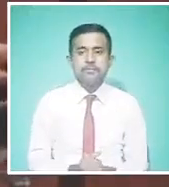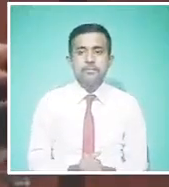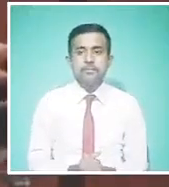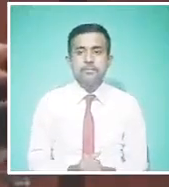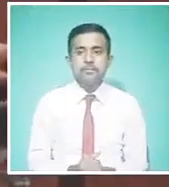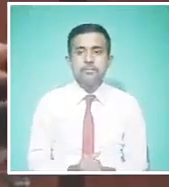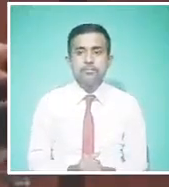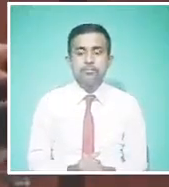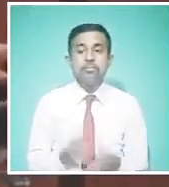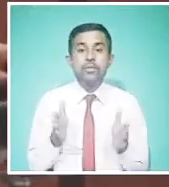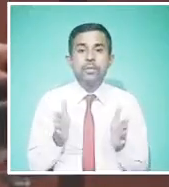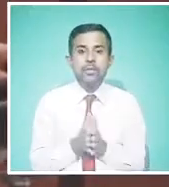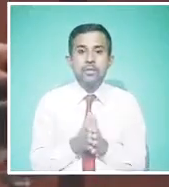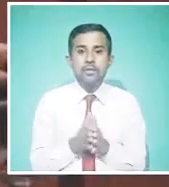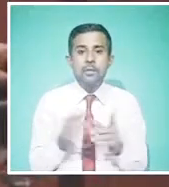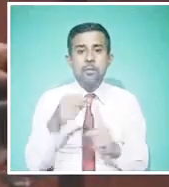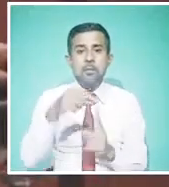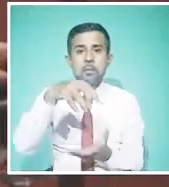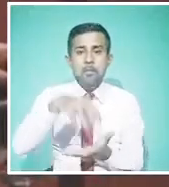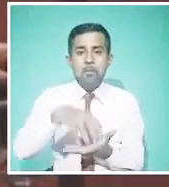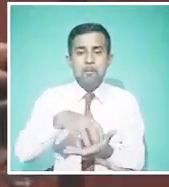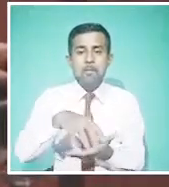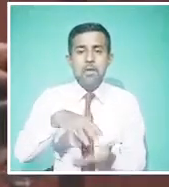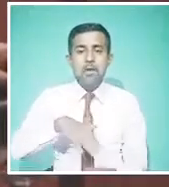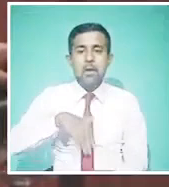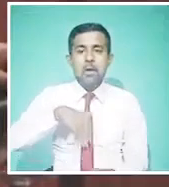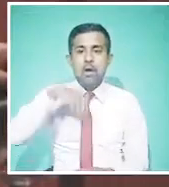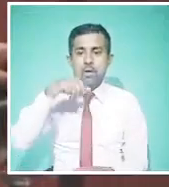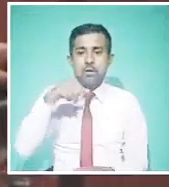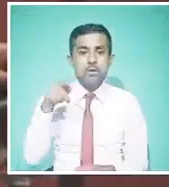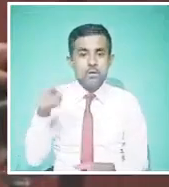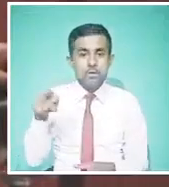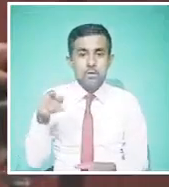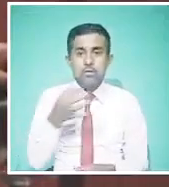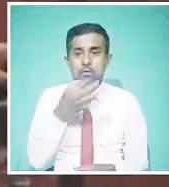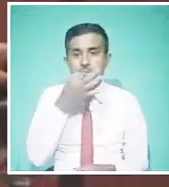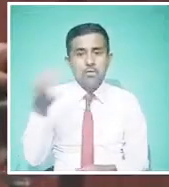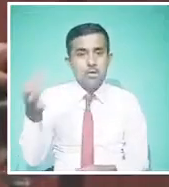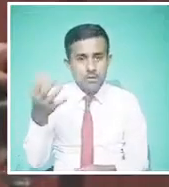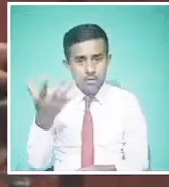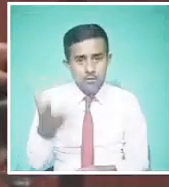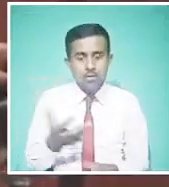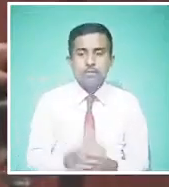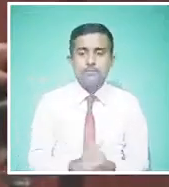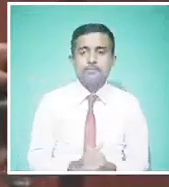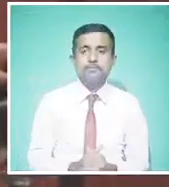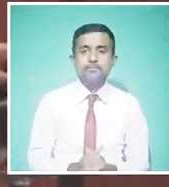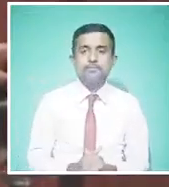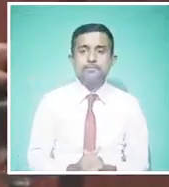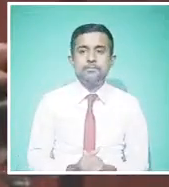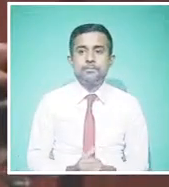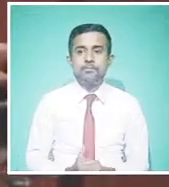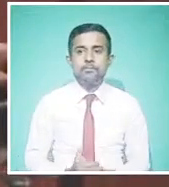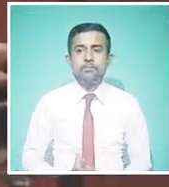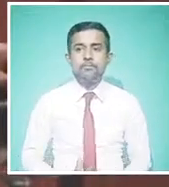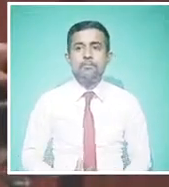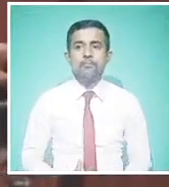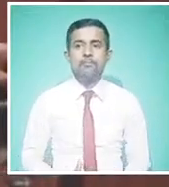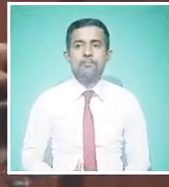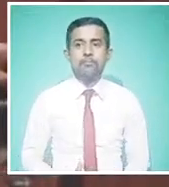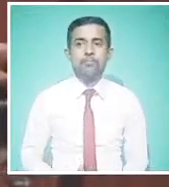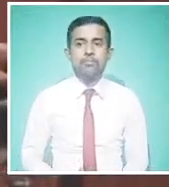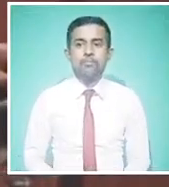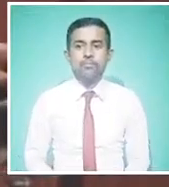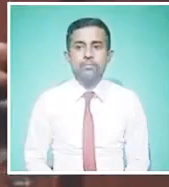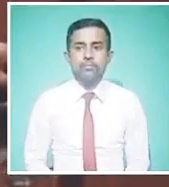பிரதிநிதிகளிடம் அவர்கள் முறையிடுகின்றார்கள். ஆனால் அவர்கள் இந்த நாங்கள் எங்களிடம் முறையிட்டாலும் கூட நாங்கள் அவற்றை தீர்ப்பதற்கு, பிரச்சனைகளை கிணம்